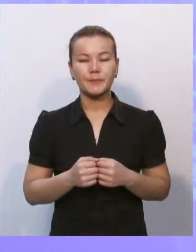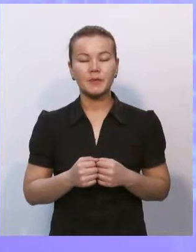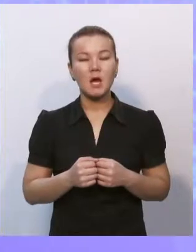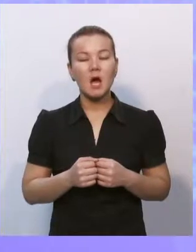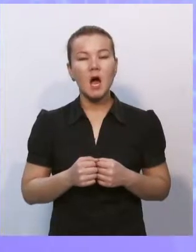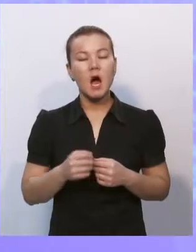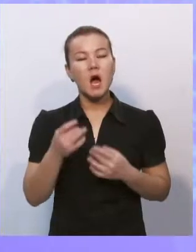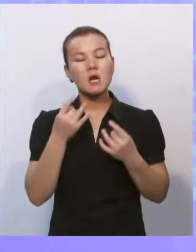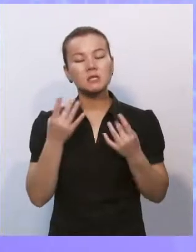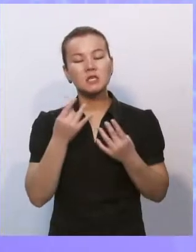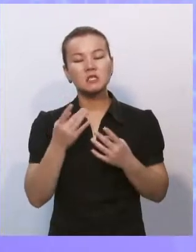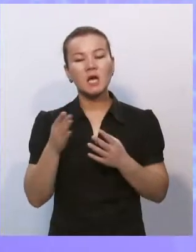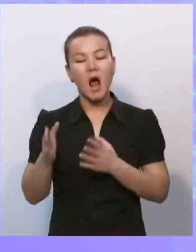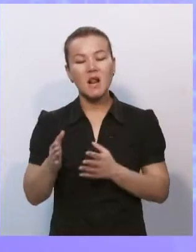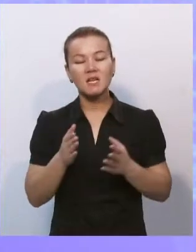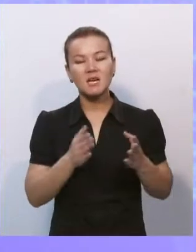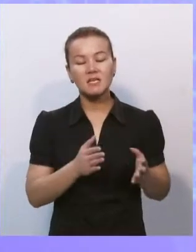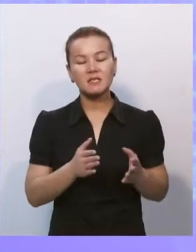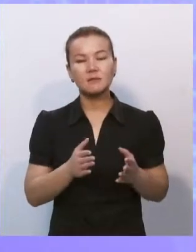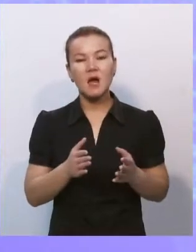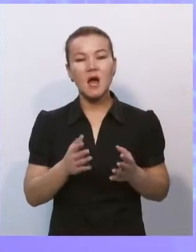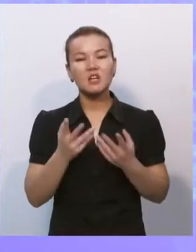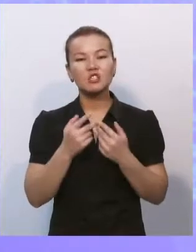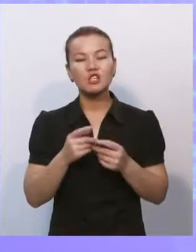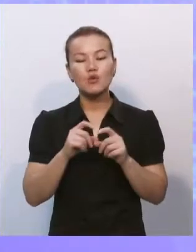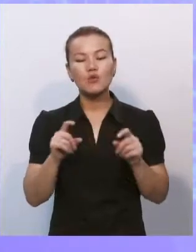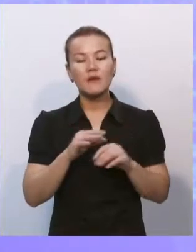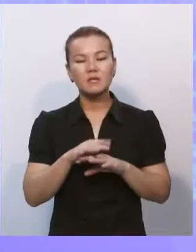расскажите алгоритм решения уравнения